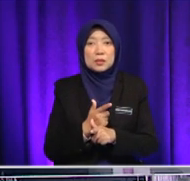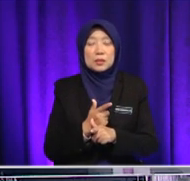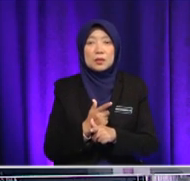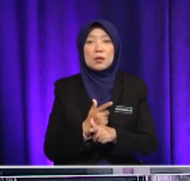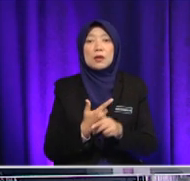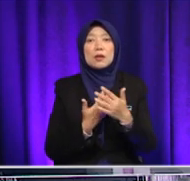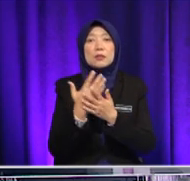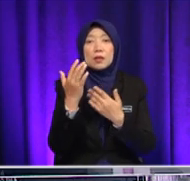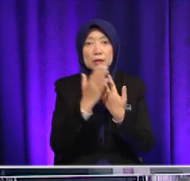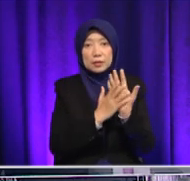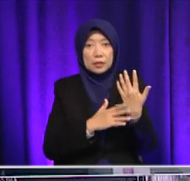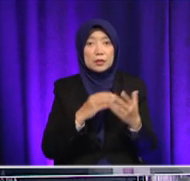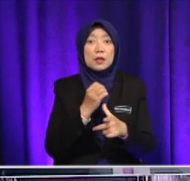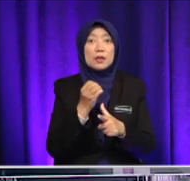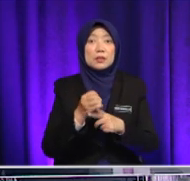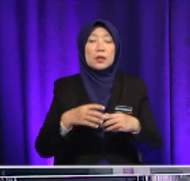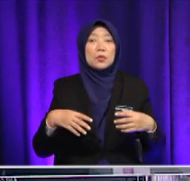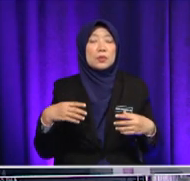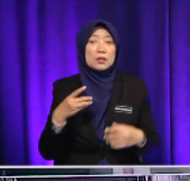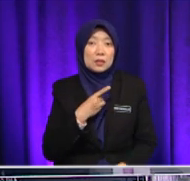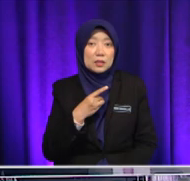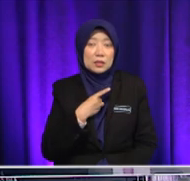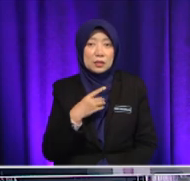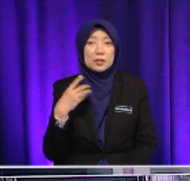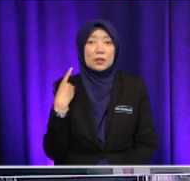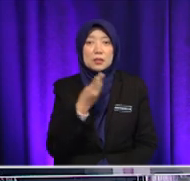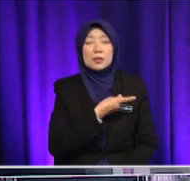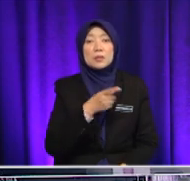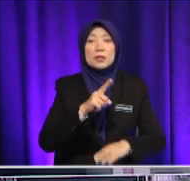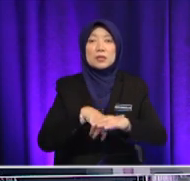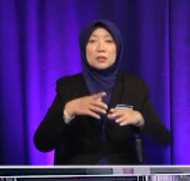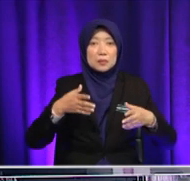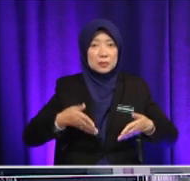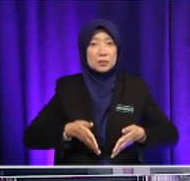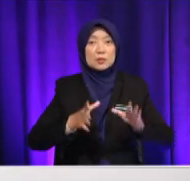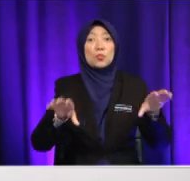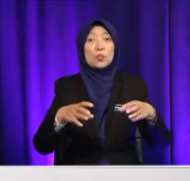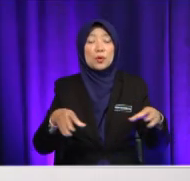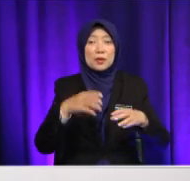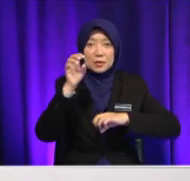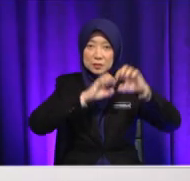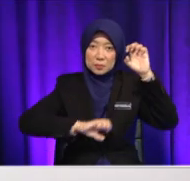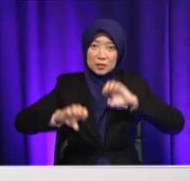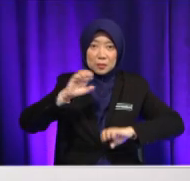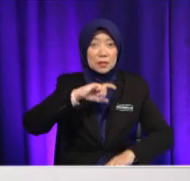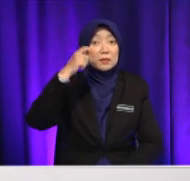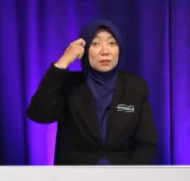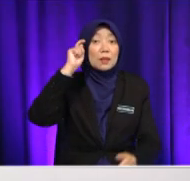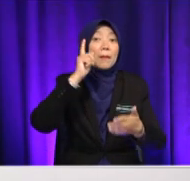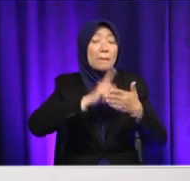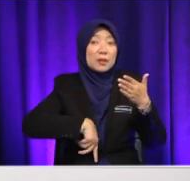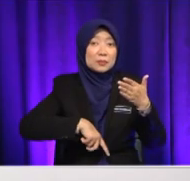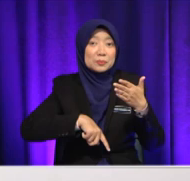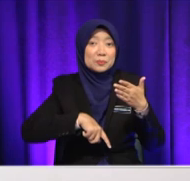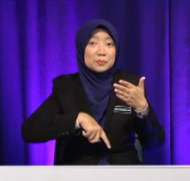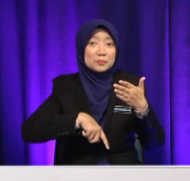tangan atau diri kita sewaktu menjalankan eksperimen tadi. Okey. Okey. Siang boleh teka tak? Sebelum siang boleh teka dah. Boleh